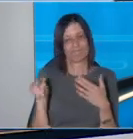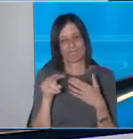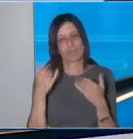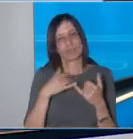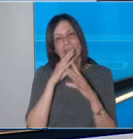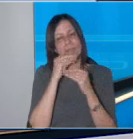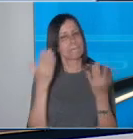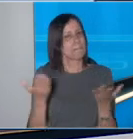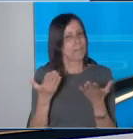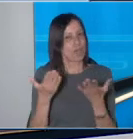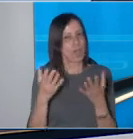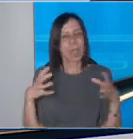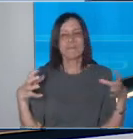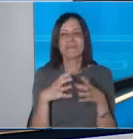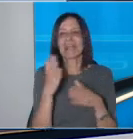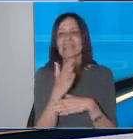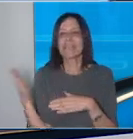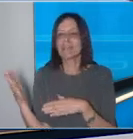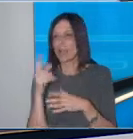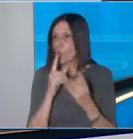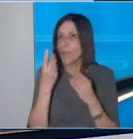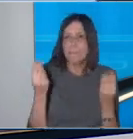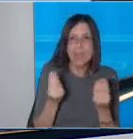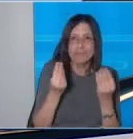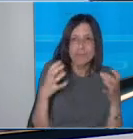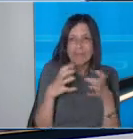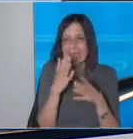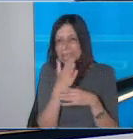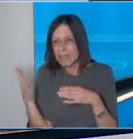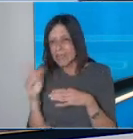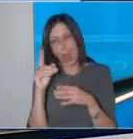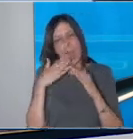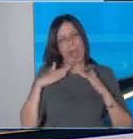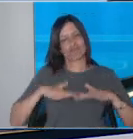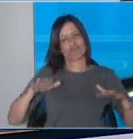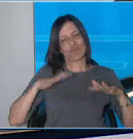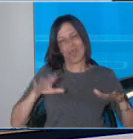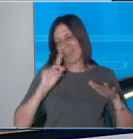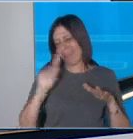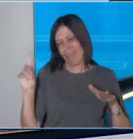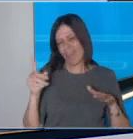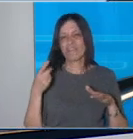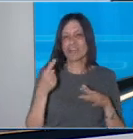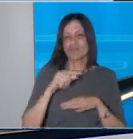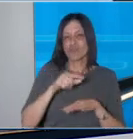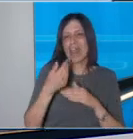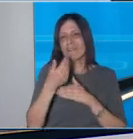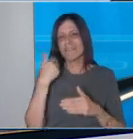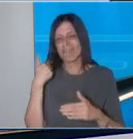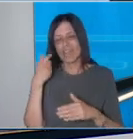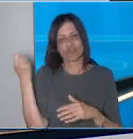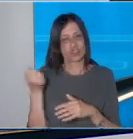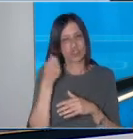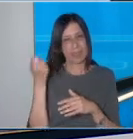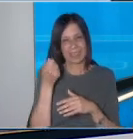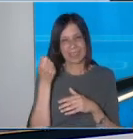על מה שקורה במפלגת ימינה, אם תרצה. קורה משהו במפלגת ימינה? לא מאוד רגוע ושקט שם. אבל שעה לפני כניסת השבת,